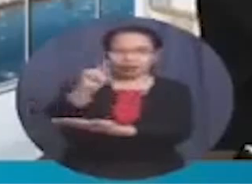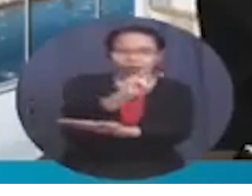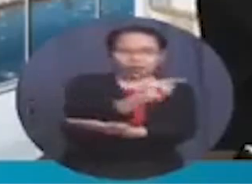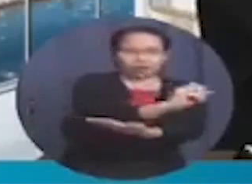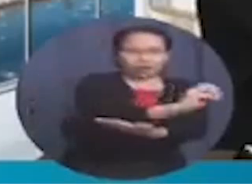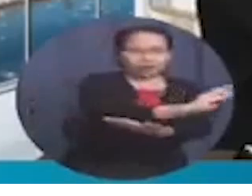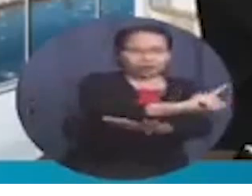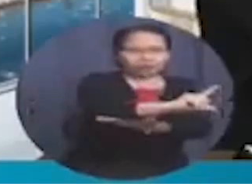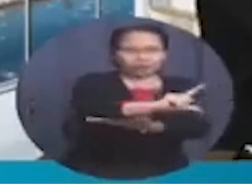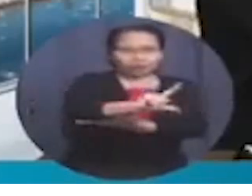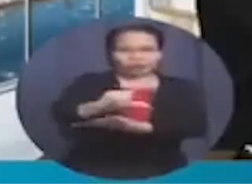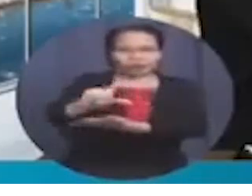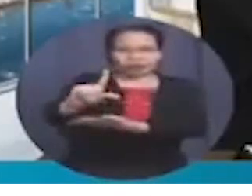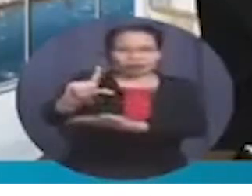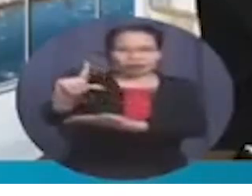Noel,